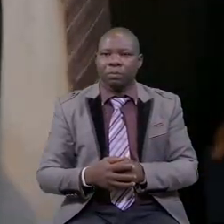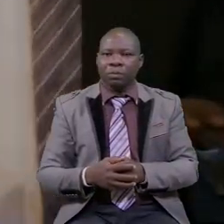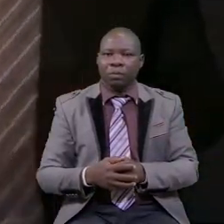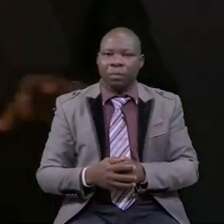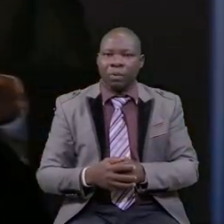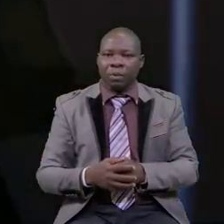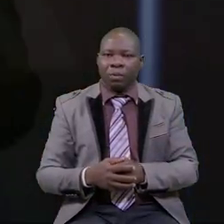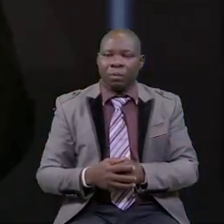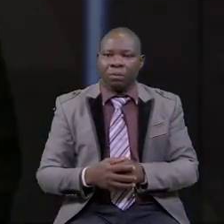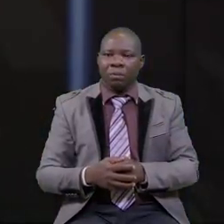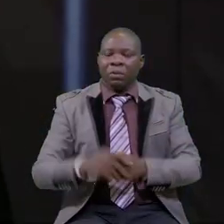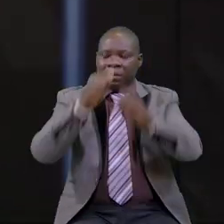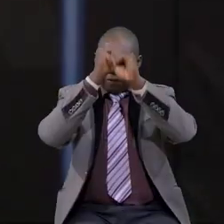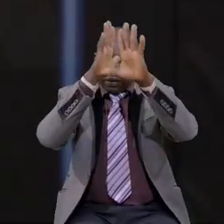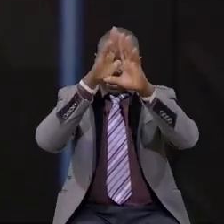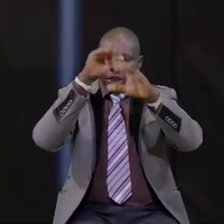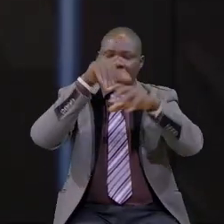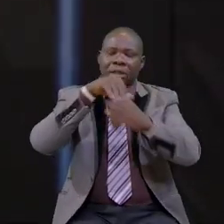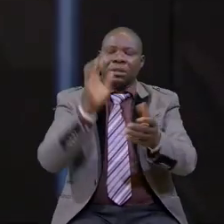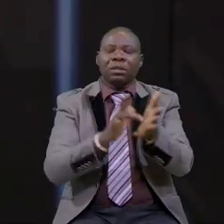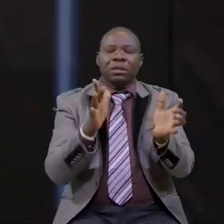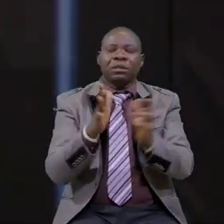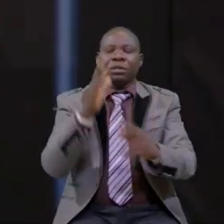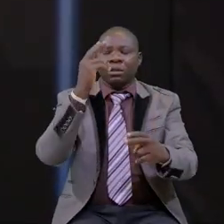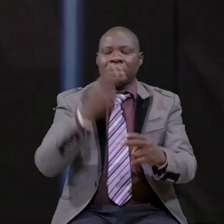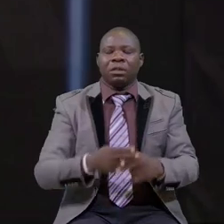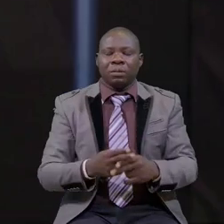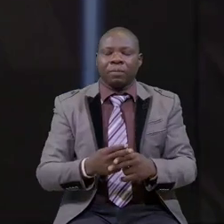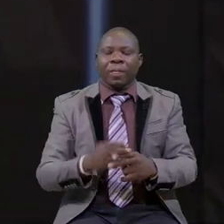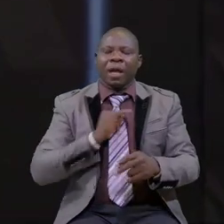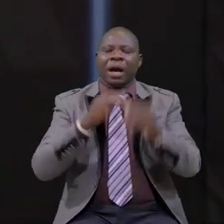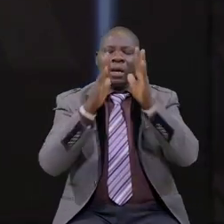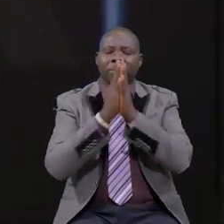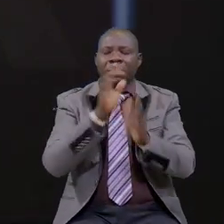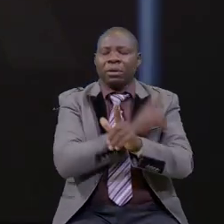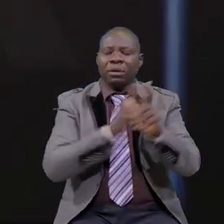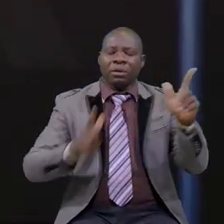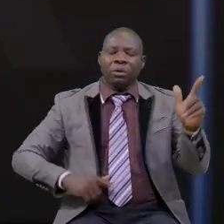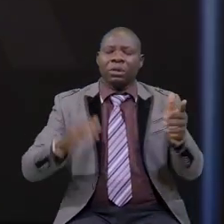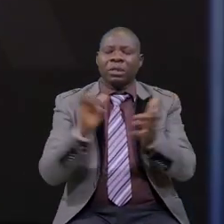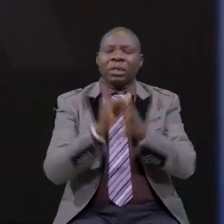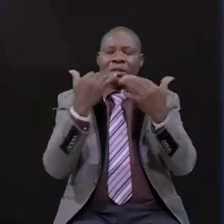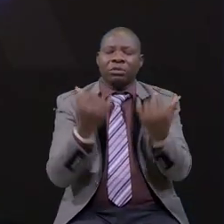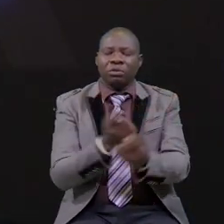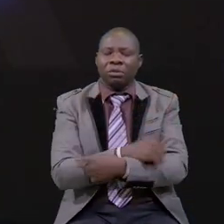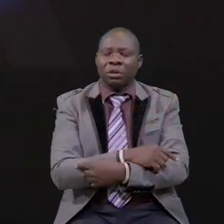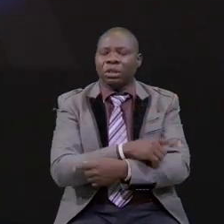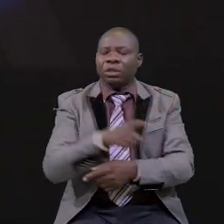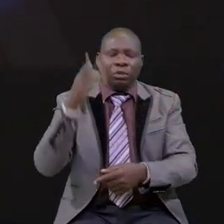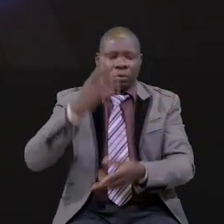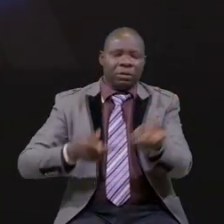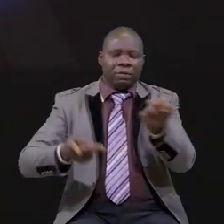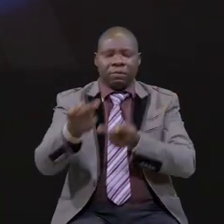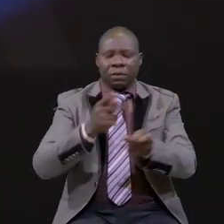La main levée là-bas, Père, au nom de Jésus. Je prie, Seigneur, qu'aujourd'hui, que tu visites